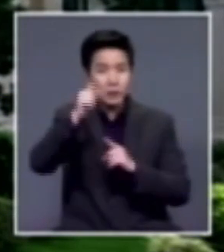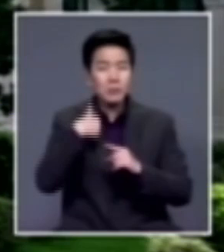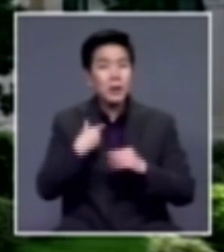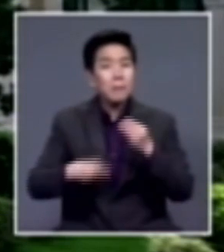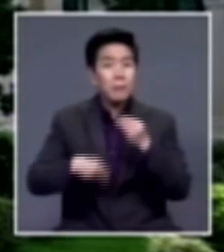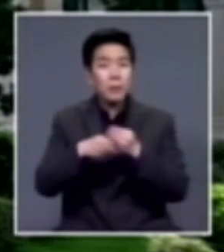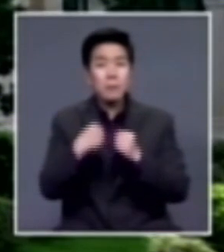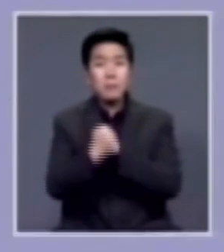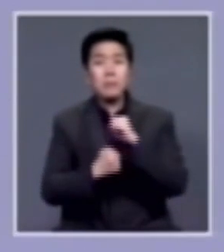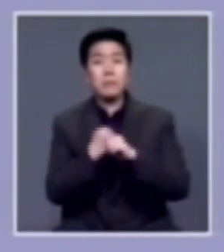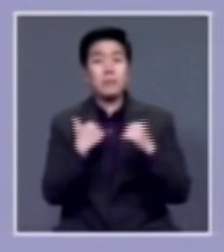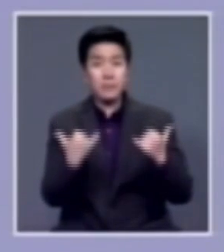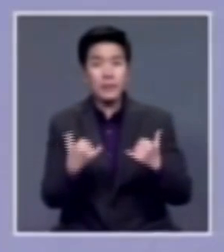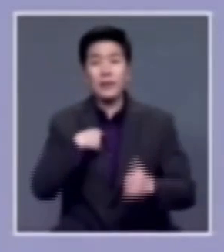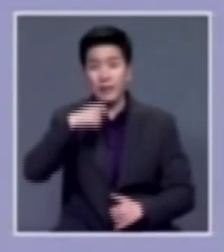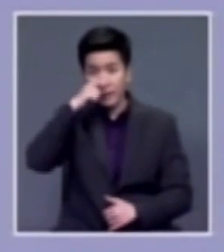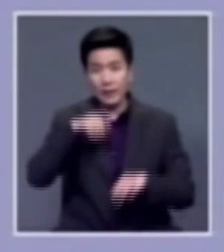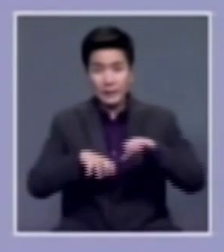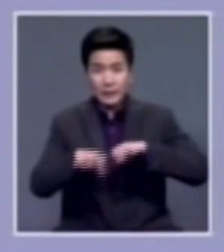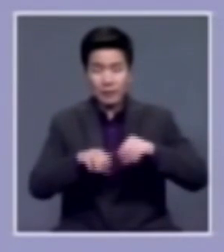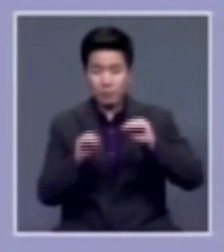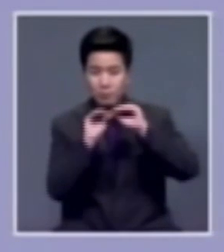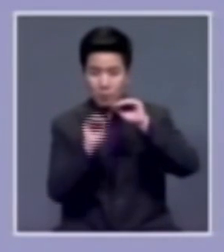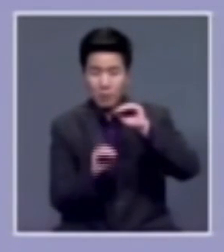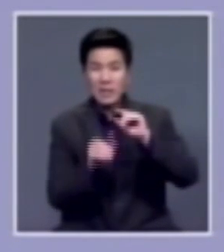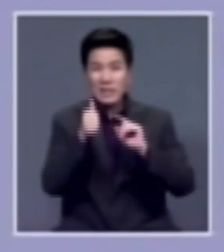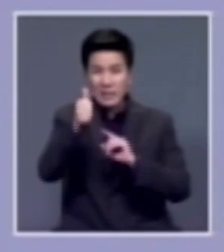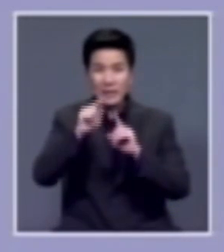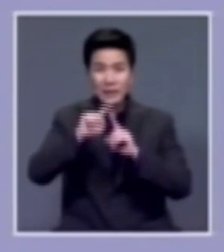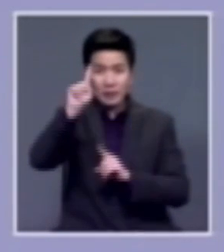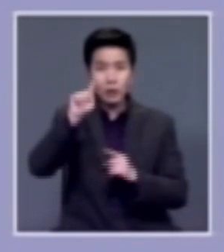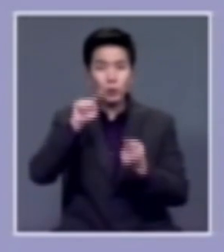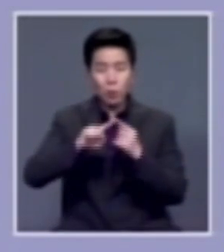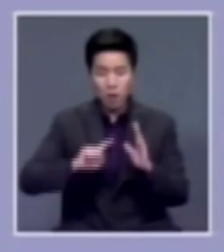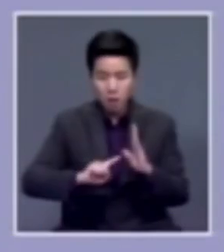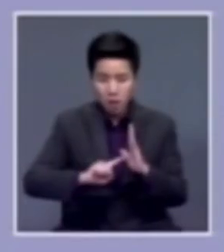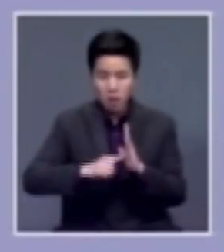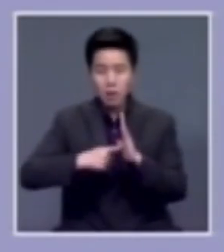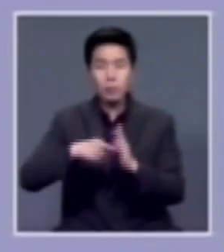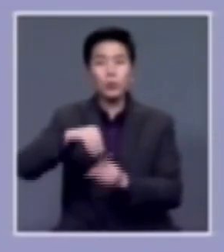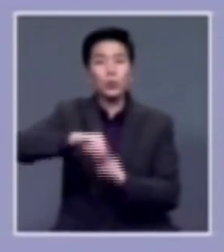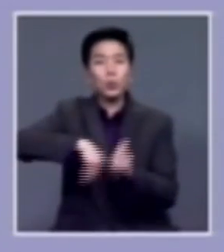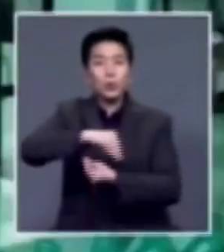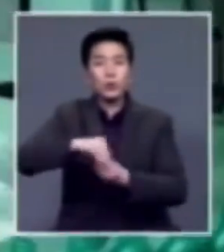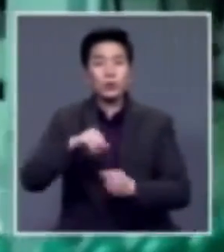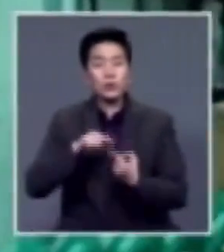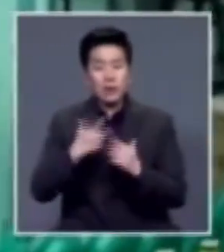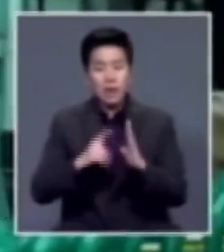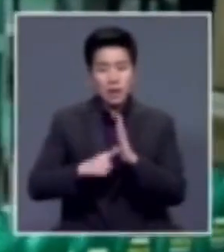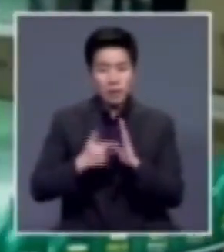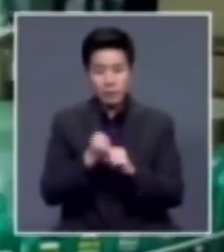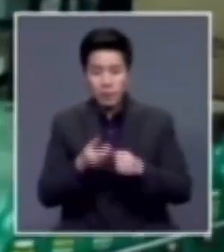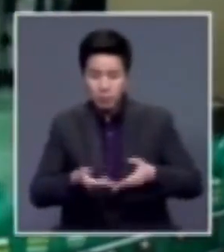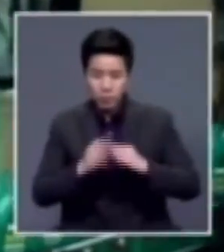อาทิในปีนี้ประเทศไทยถูกจัดให้เป็นประเทศที่ดีที่สุดในโลกสำหรับการเริ่มต้นธุรกิจโดยว่าจากมุมมองด้านต้นทุนการ